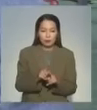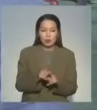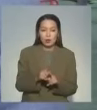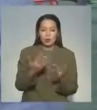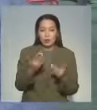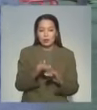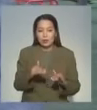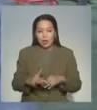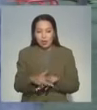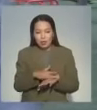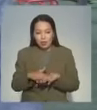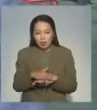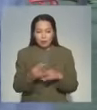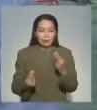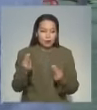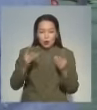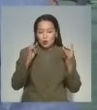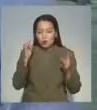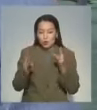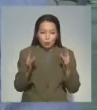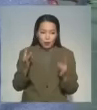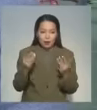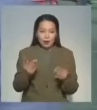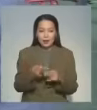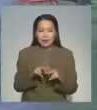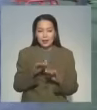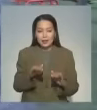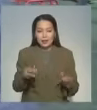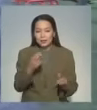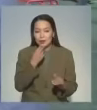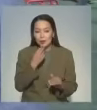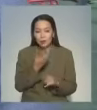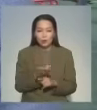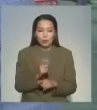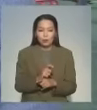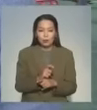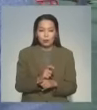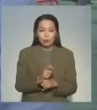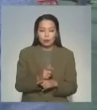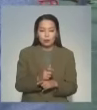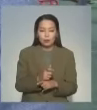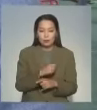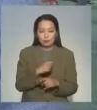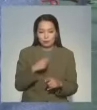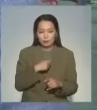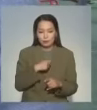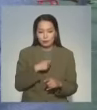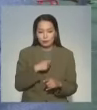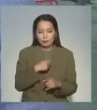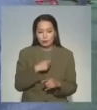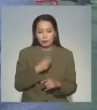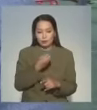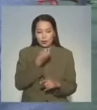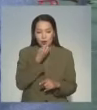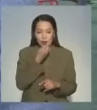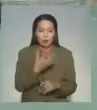детей, все шумят, играют. Это детский смех. Это очень, сами знаете, это очень классное